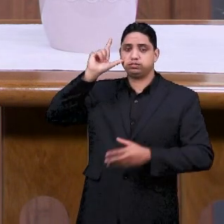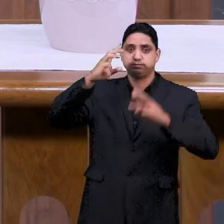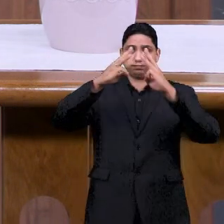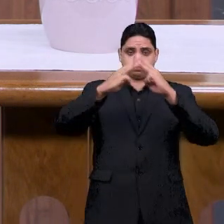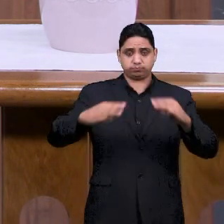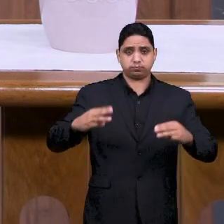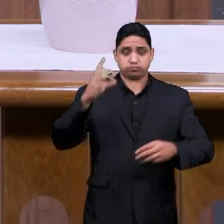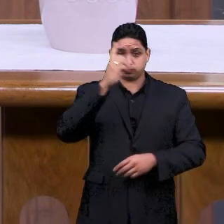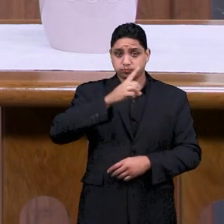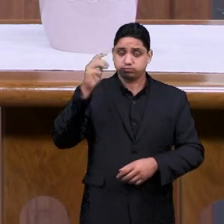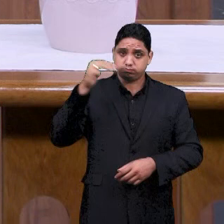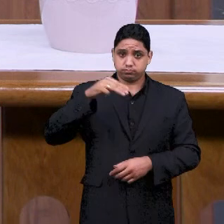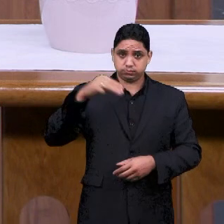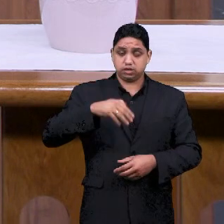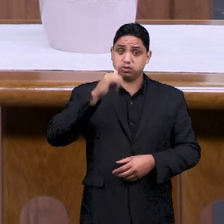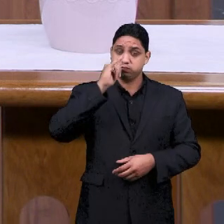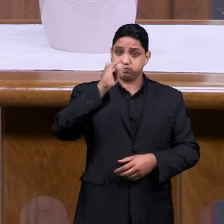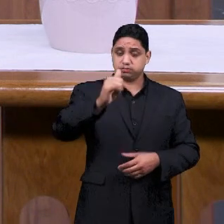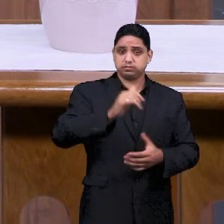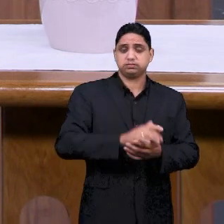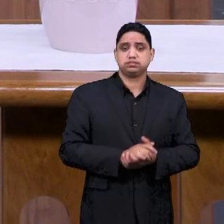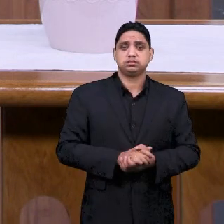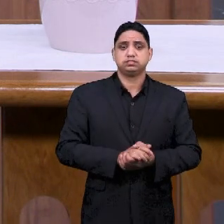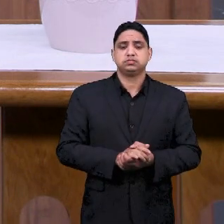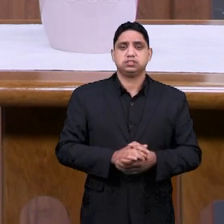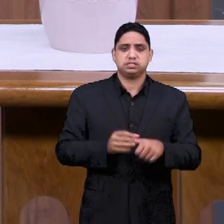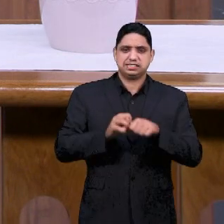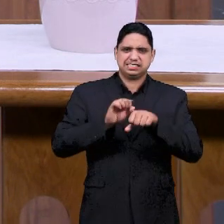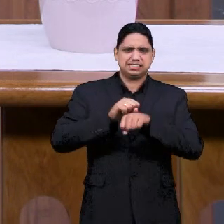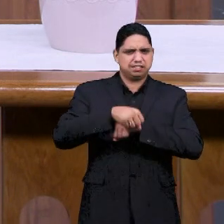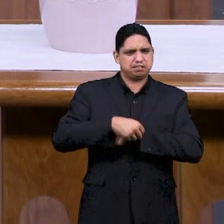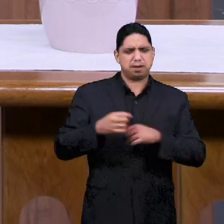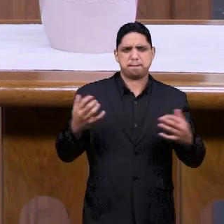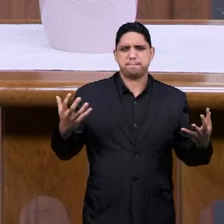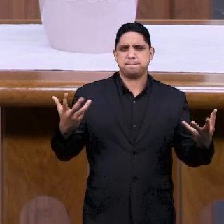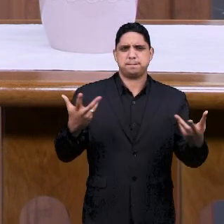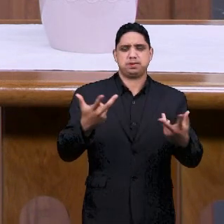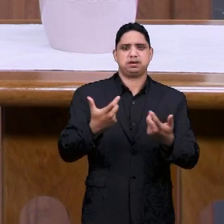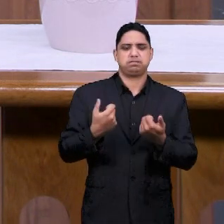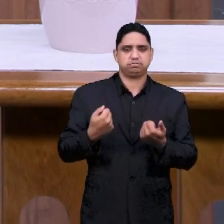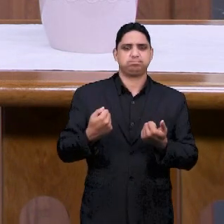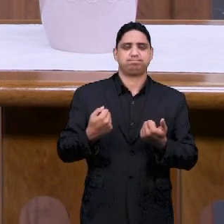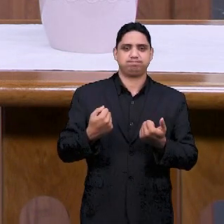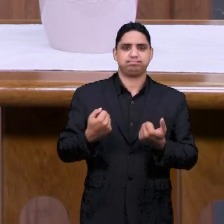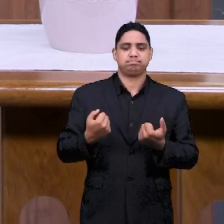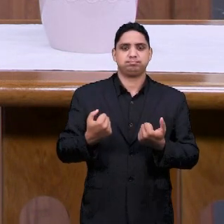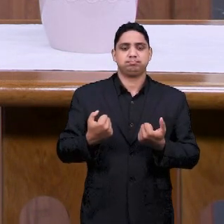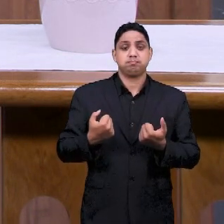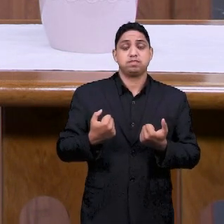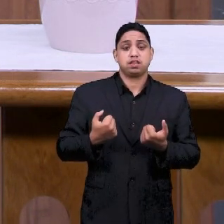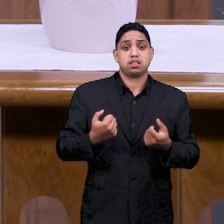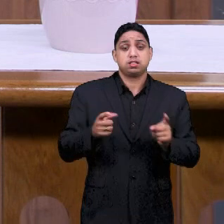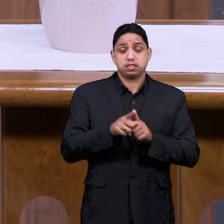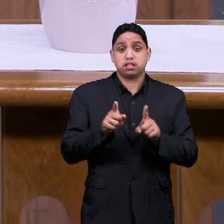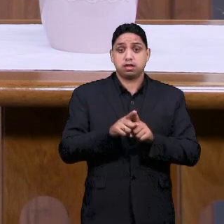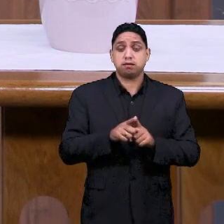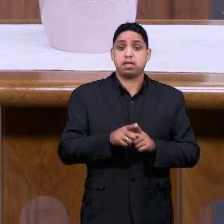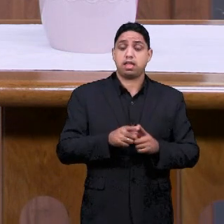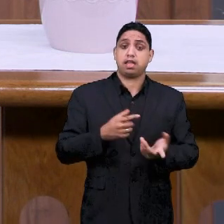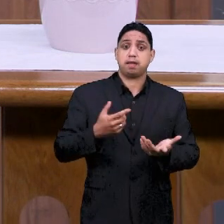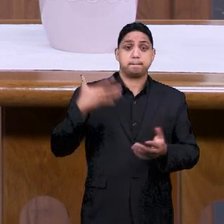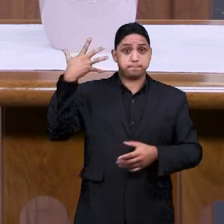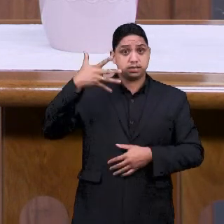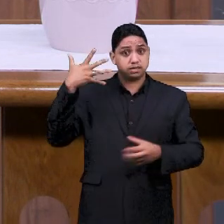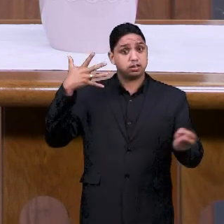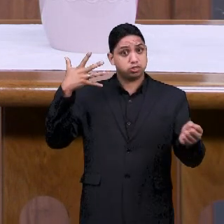Martins. Je vais vous dire une chose, le séminaire merveilleux, la parole, le message, des messages